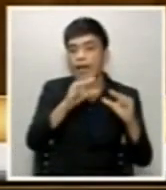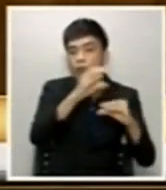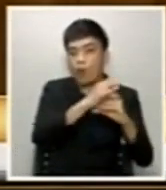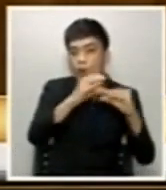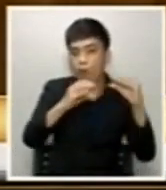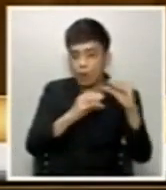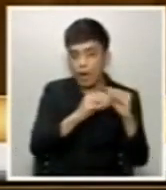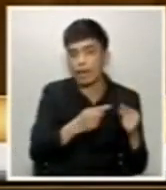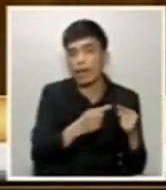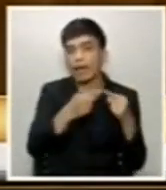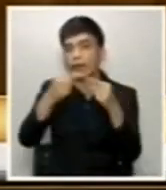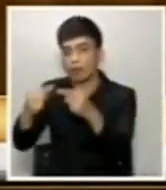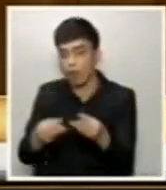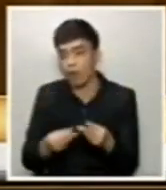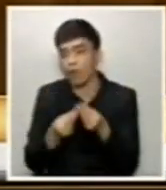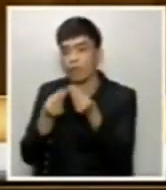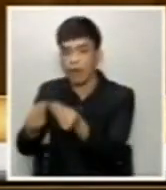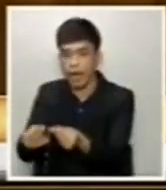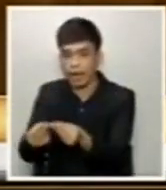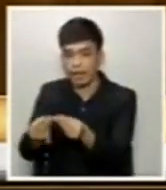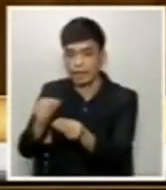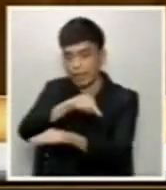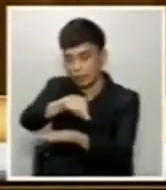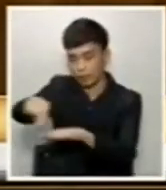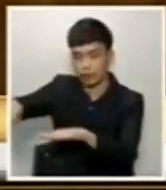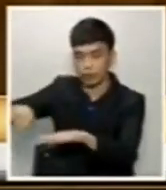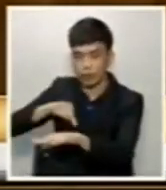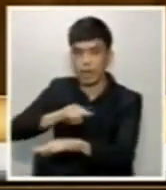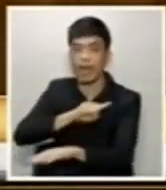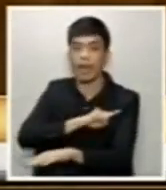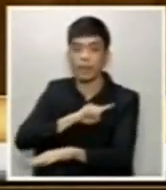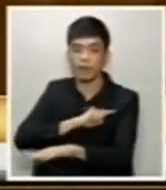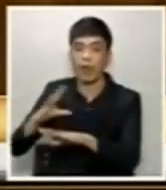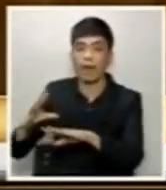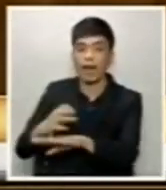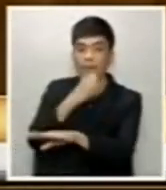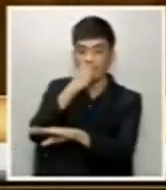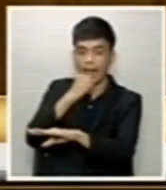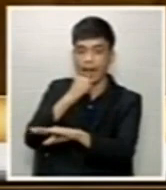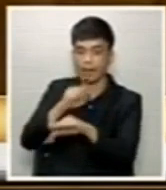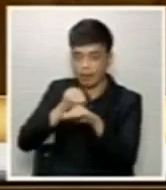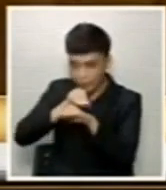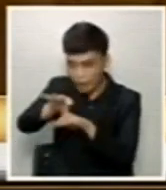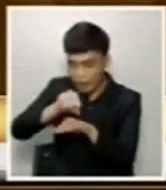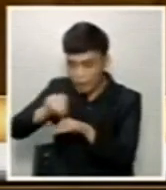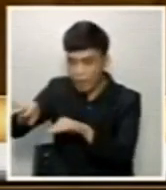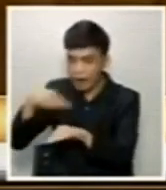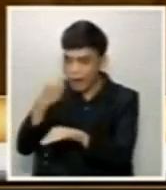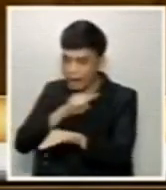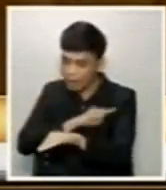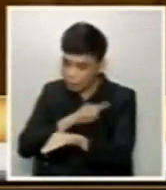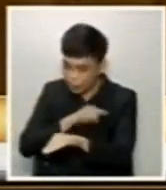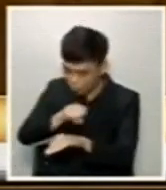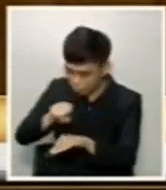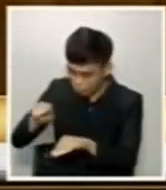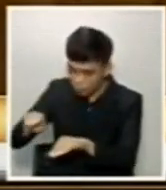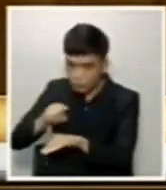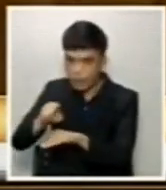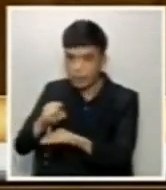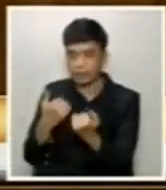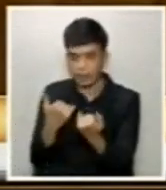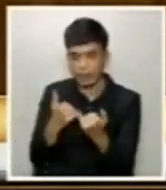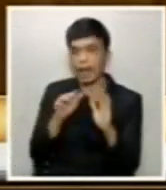การนะครับให้ท้องถิ่นเข้าไปตามมติของคณะกรรมการกระจายอำนาจนะฮะซึ่งตรงนี้เนี่ยเราก็ดำเนินการตามขั้นตอนของกฎหมาย